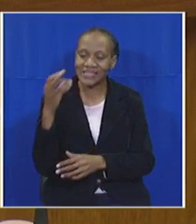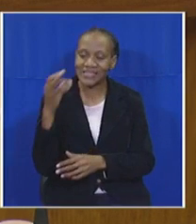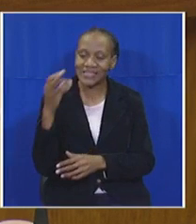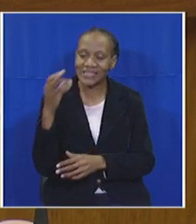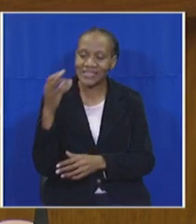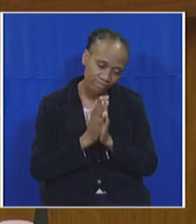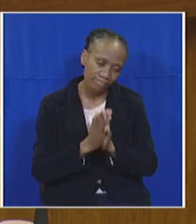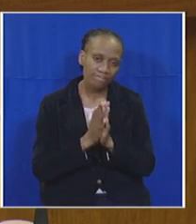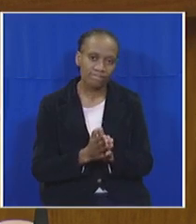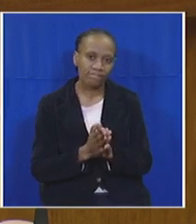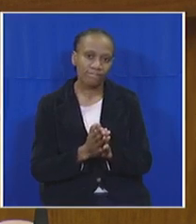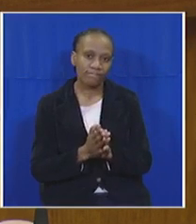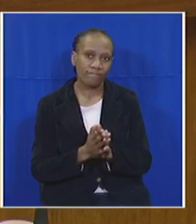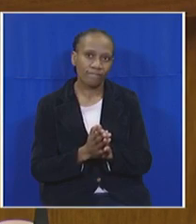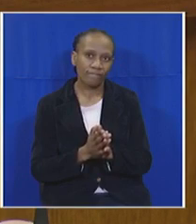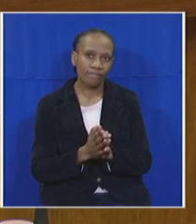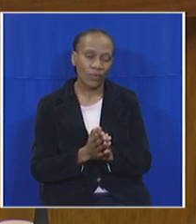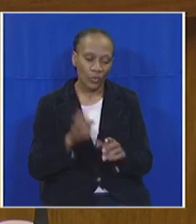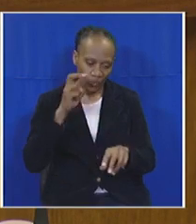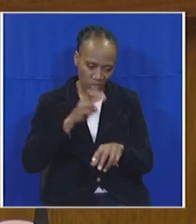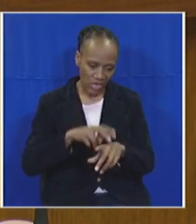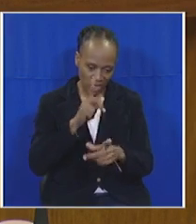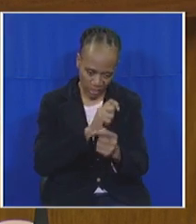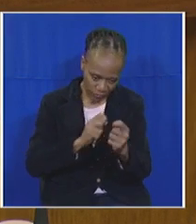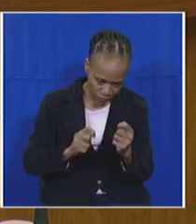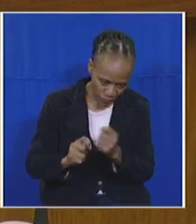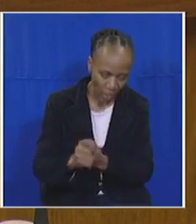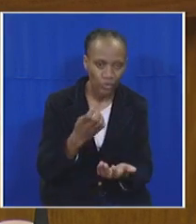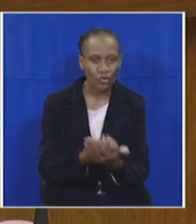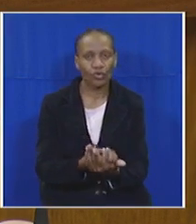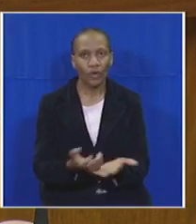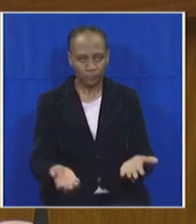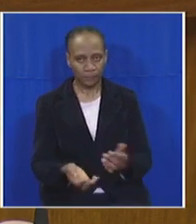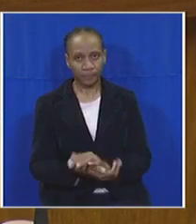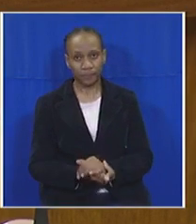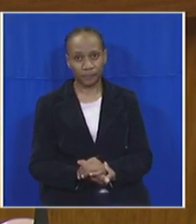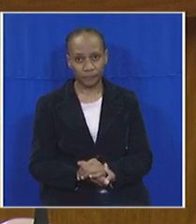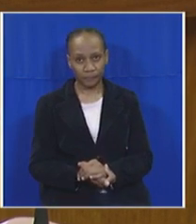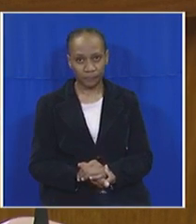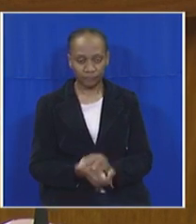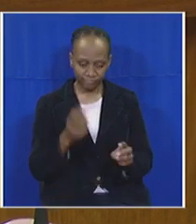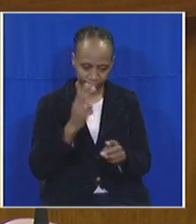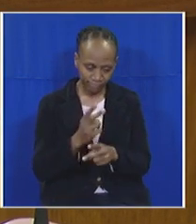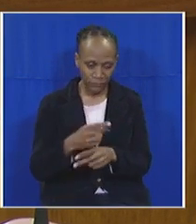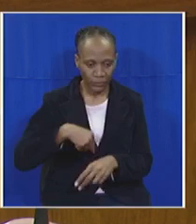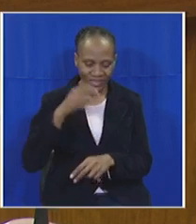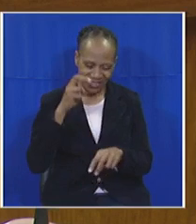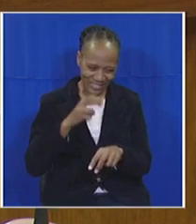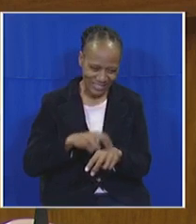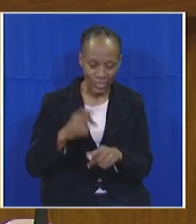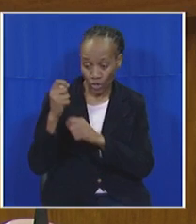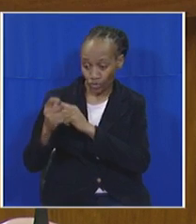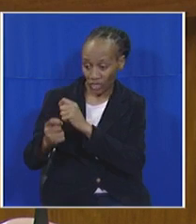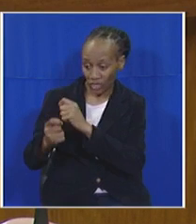Abaholi bendabuko lisafuneka ichaza ukuba balibambe kakhulu nakuwo lo mzabalazo esikuwo wale